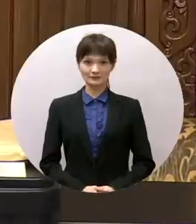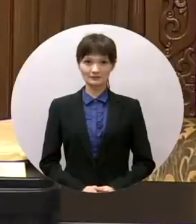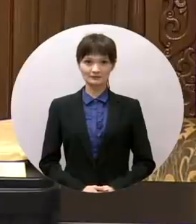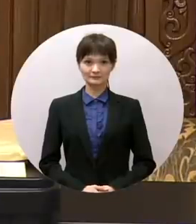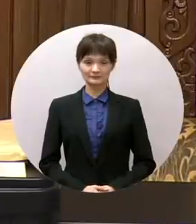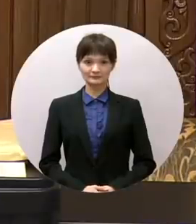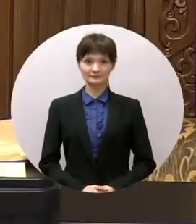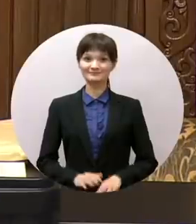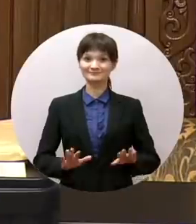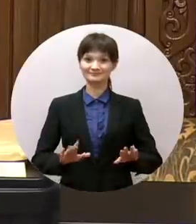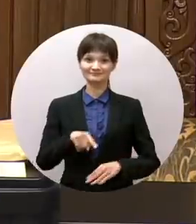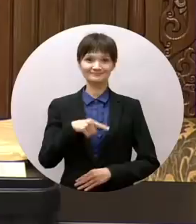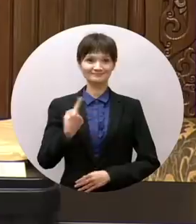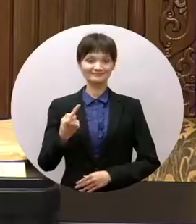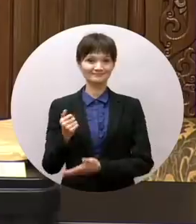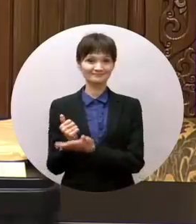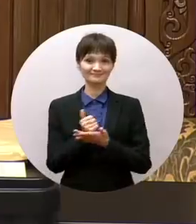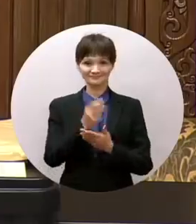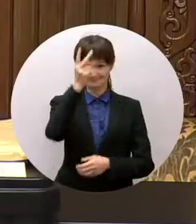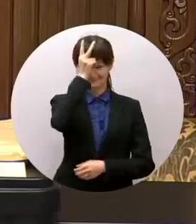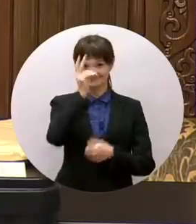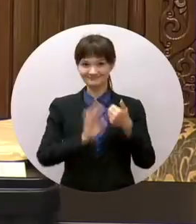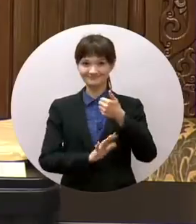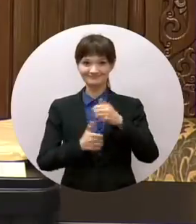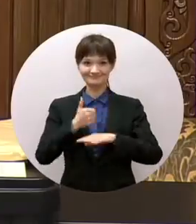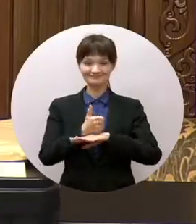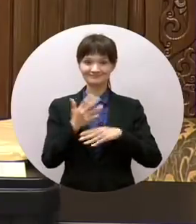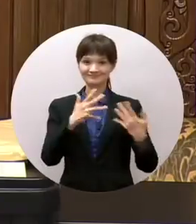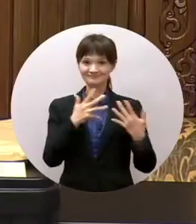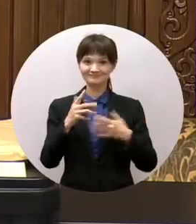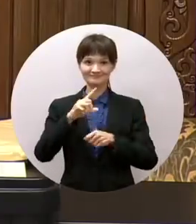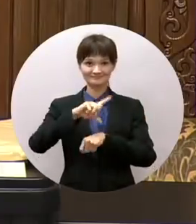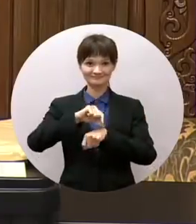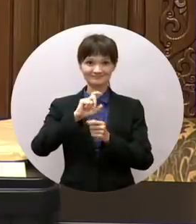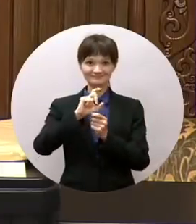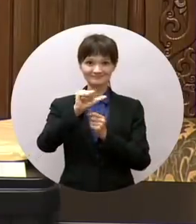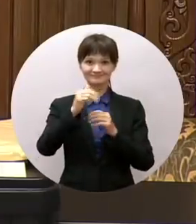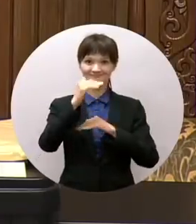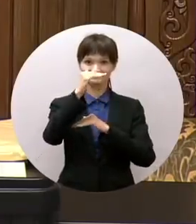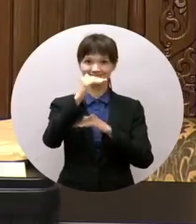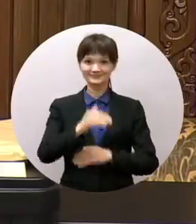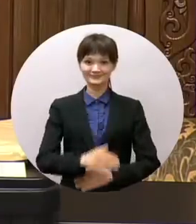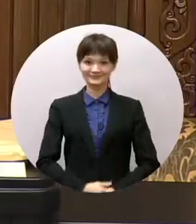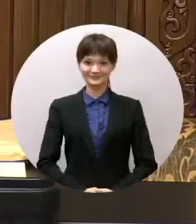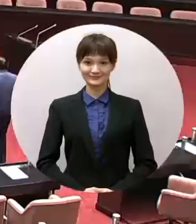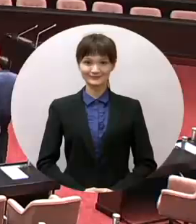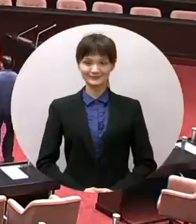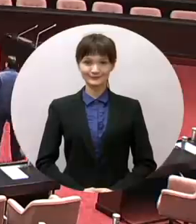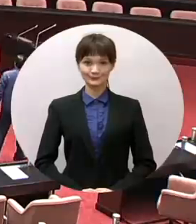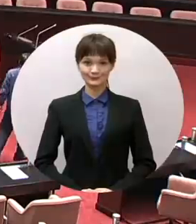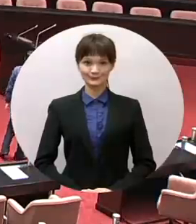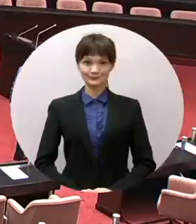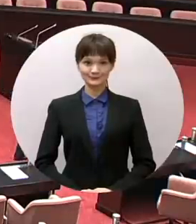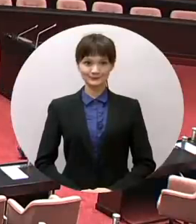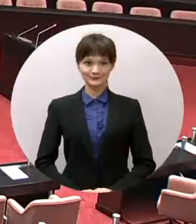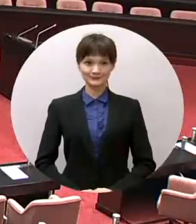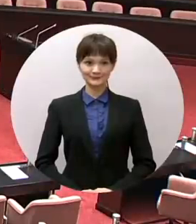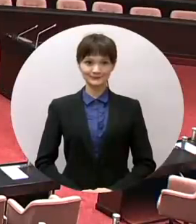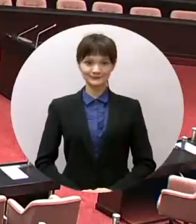好，我们接下来请曾明忠委员质询，询答时间为15分钟。